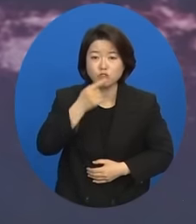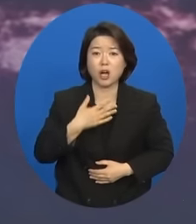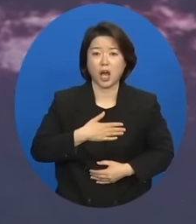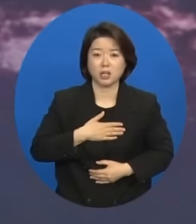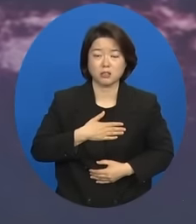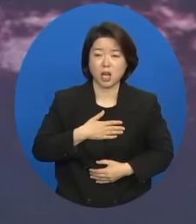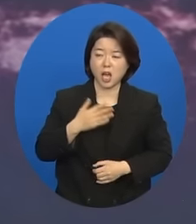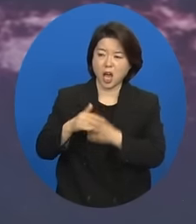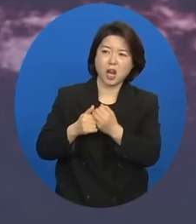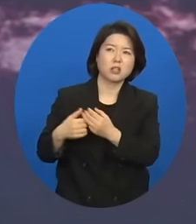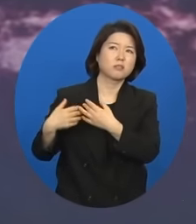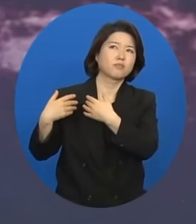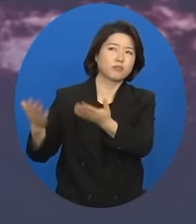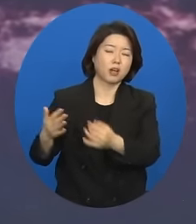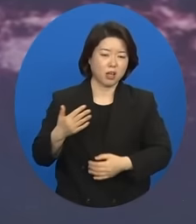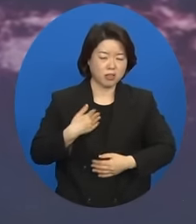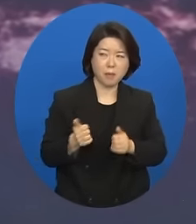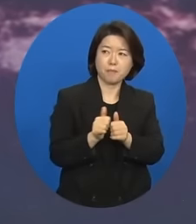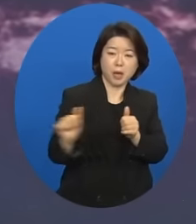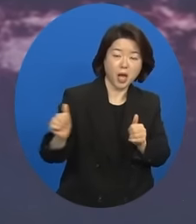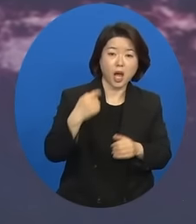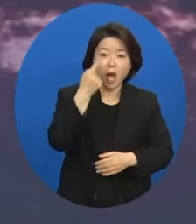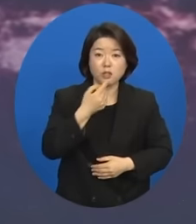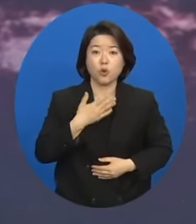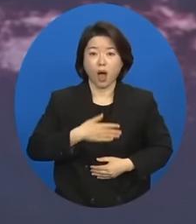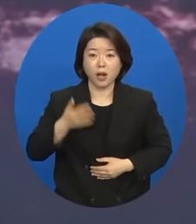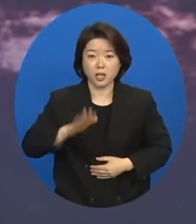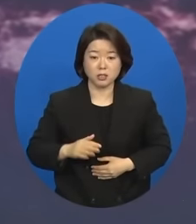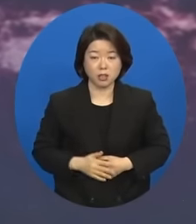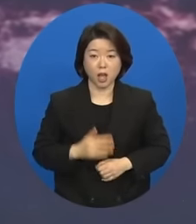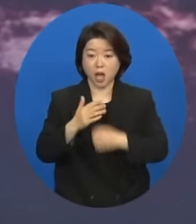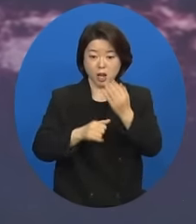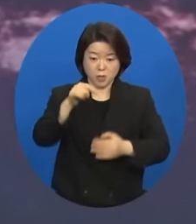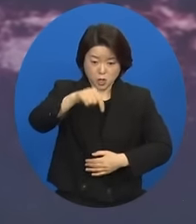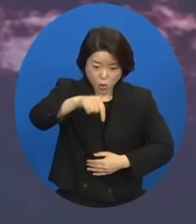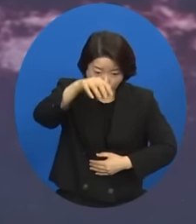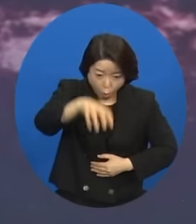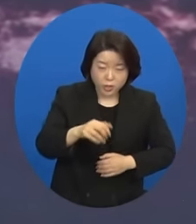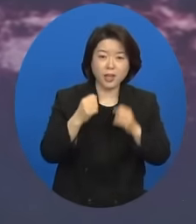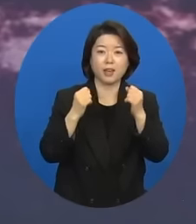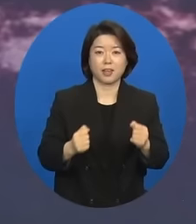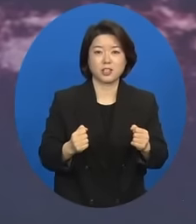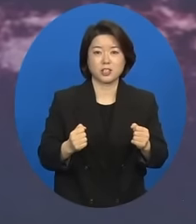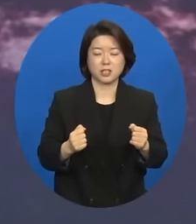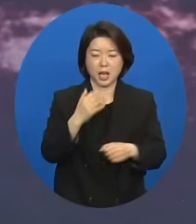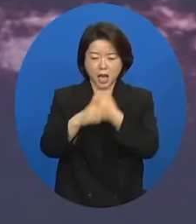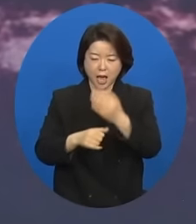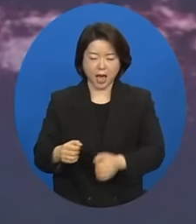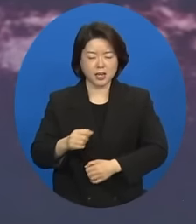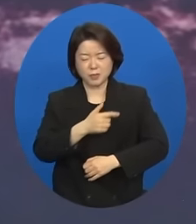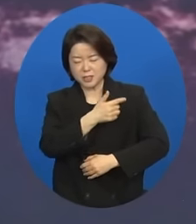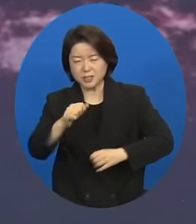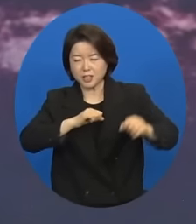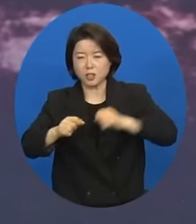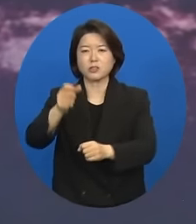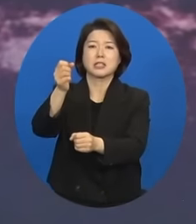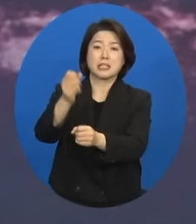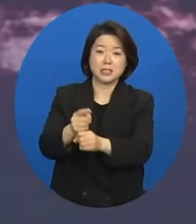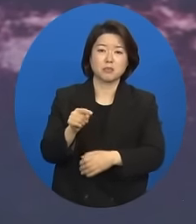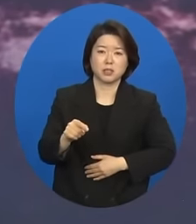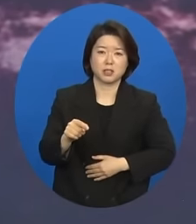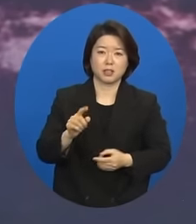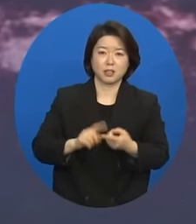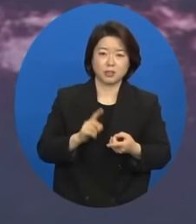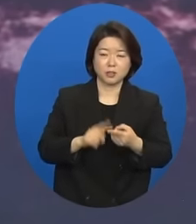신줄 고 등돌린 줄 알았는데 하나님이 여기에 계셨고 하나님은 이미 크게 역사하고 계시다는 것을